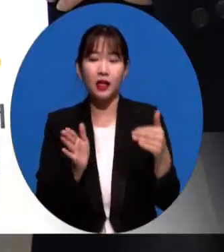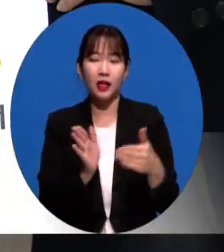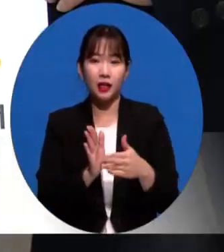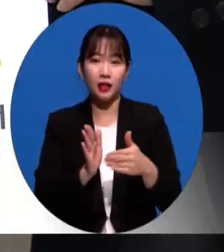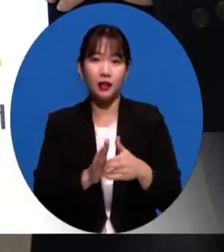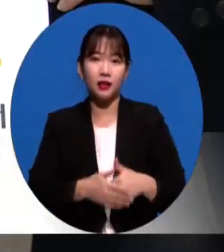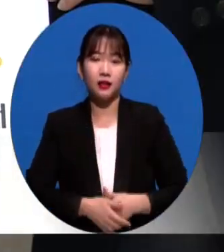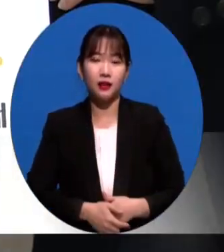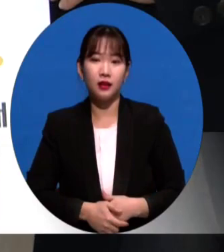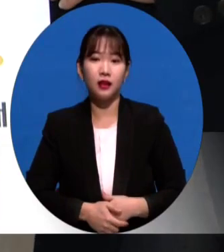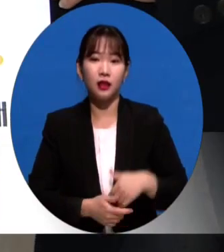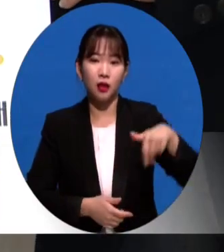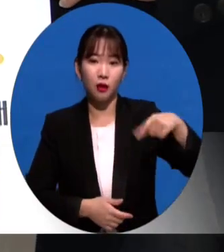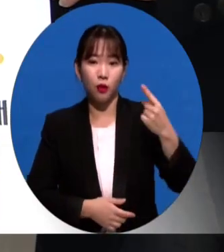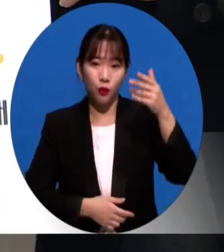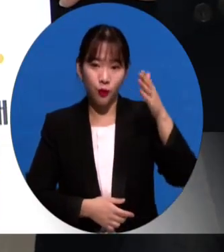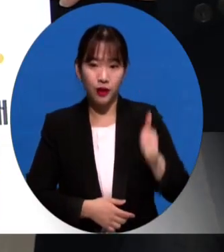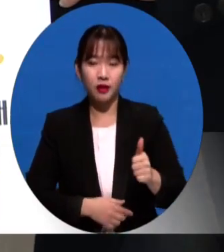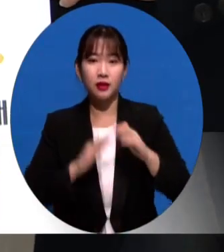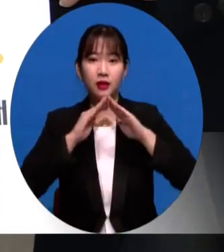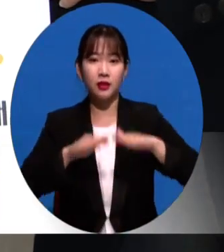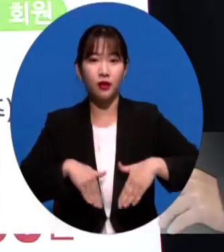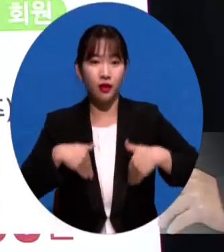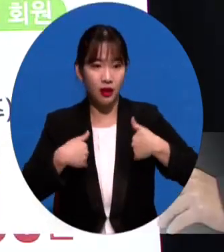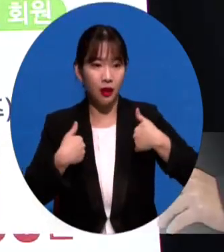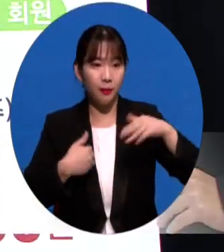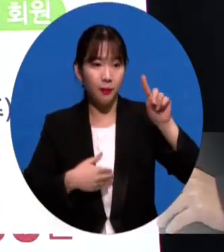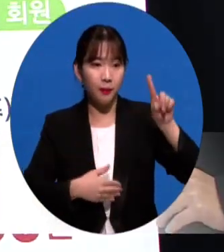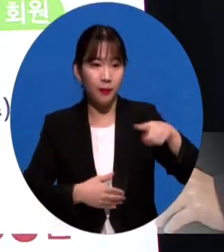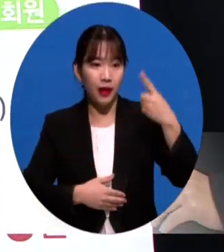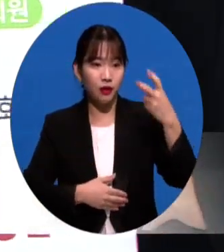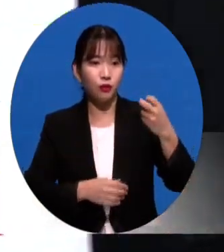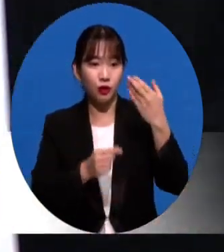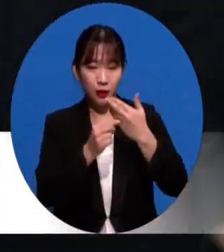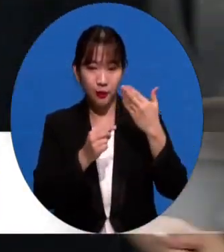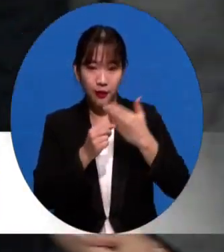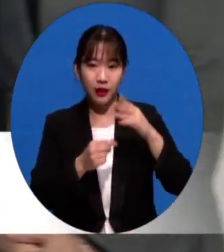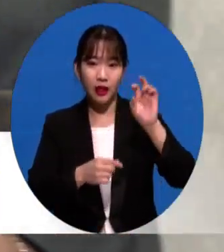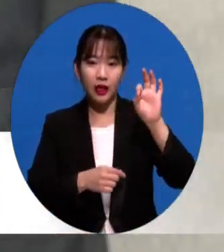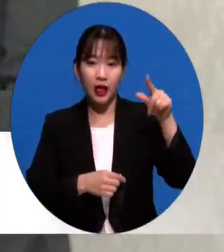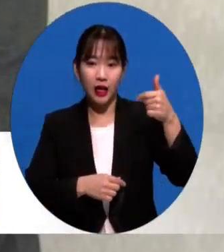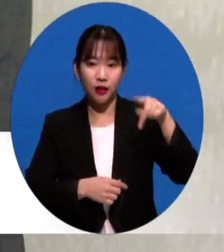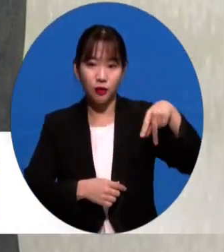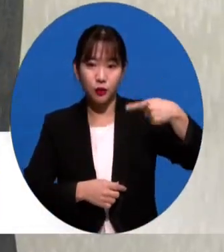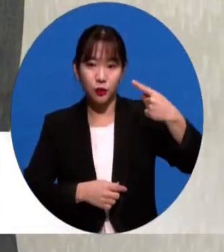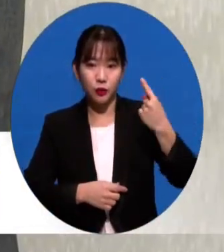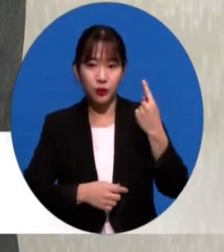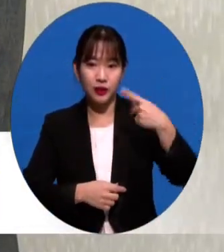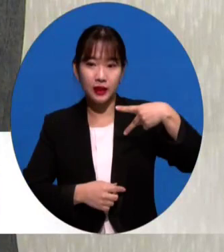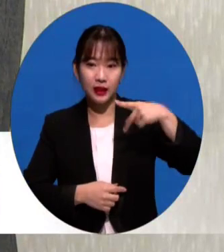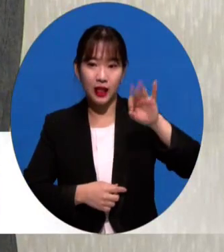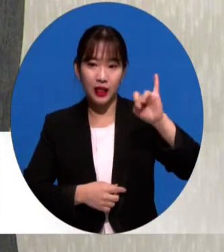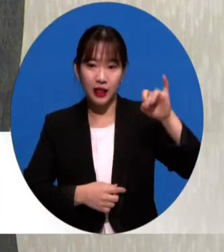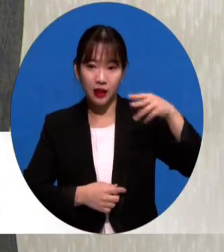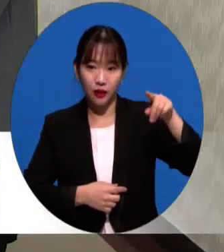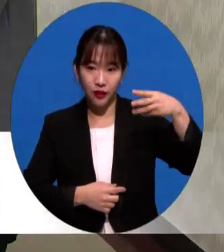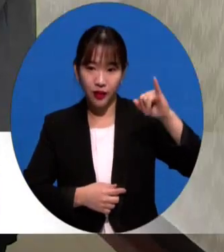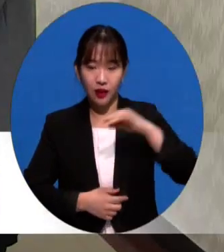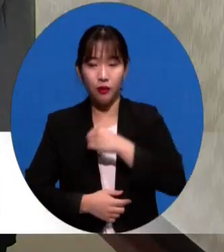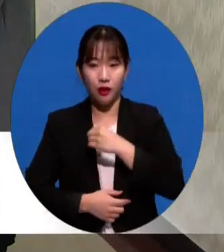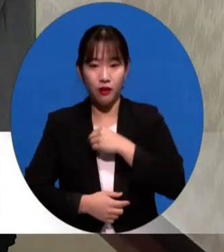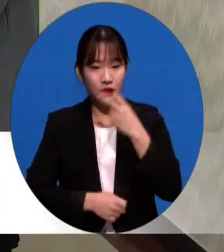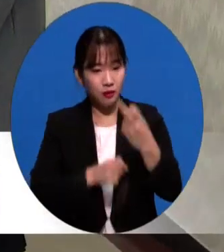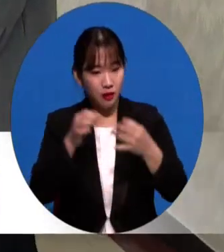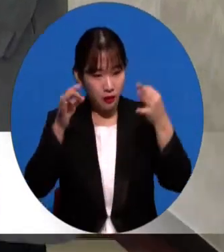기탁했습니다 고춘석 회장은 전남 백 29번째 아너 소사이어티 회원이며 12년째 지역